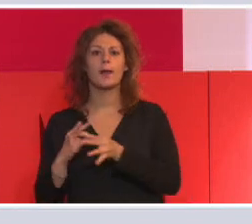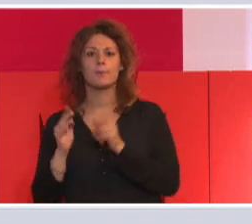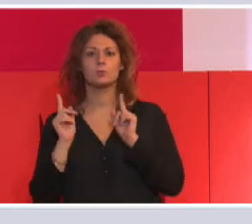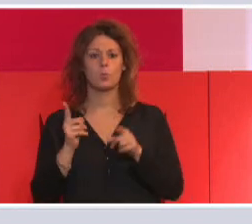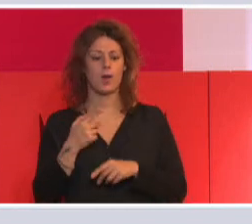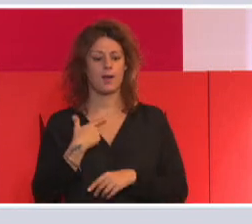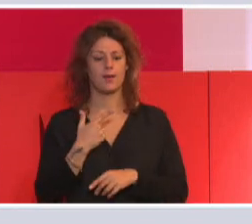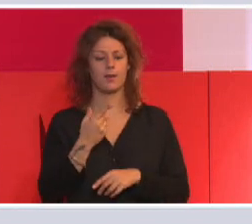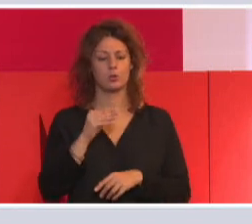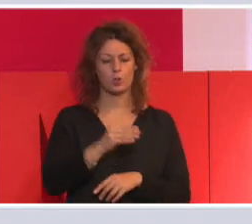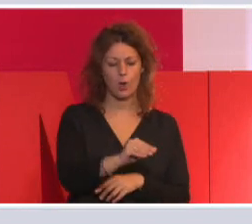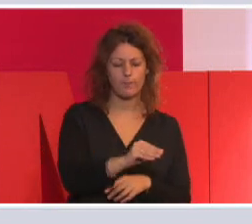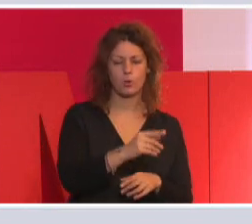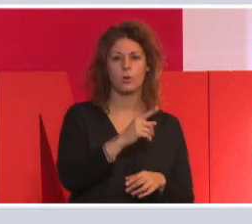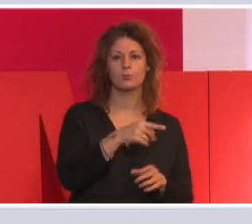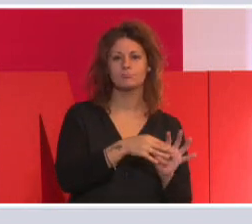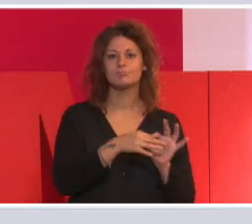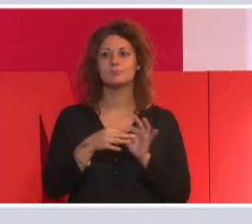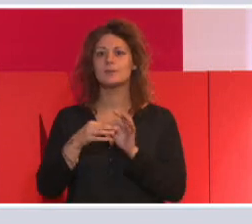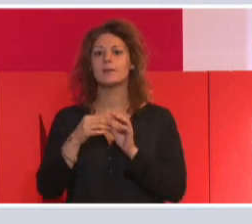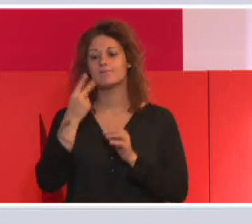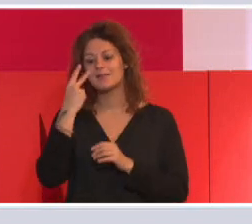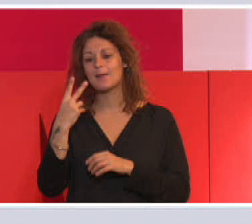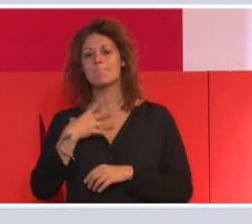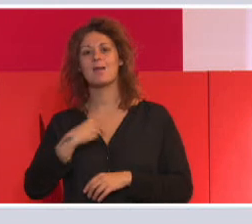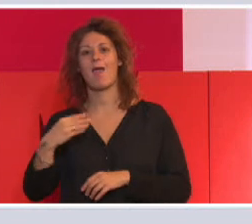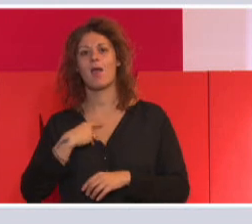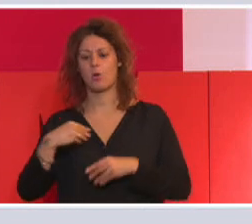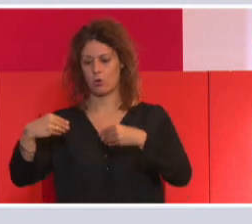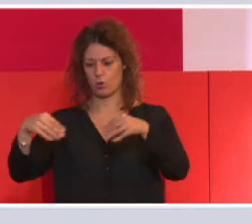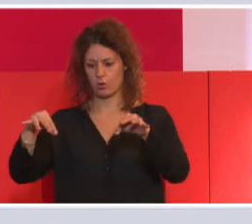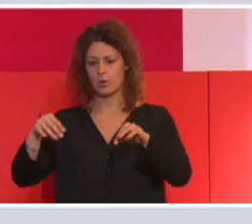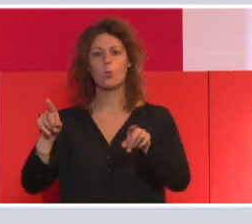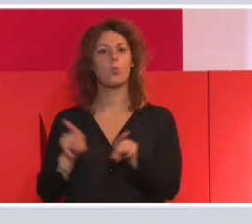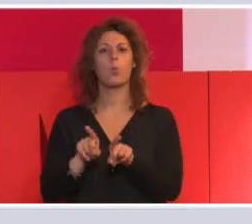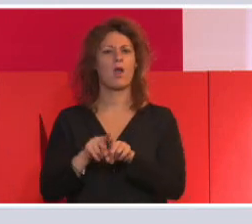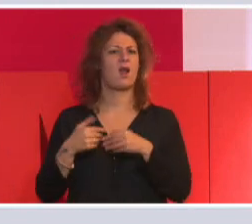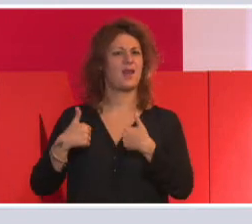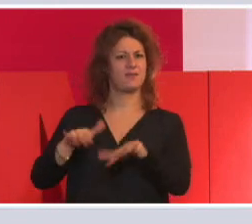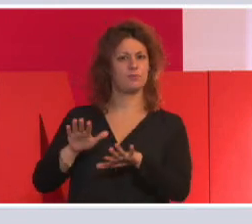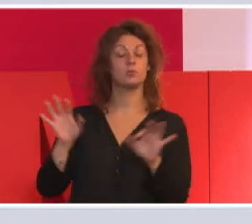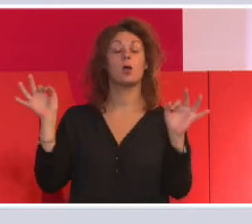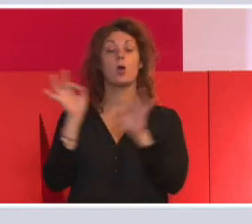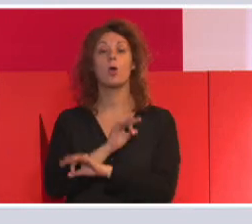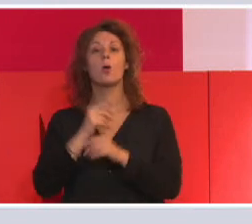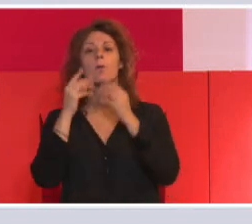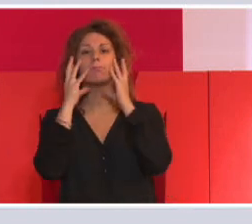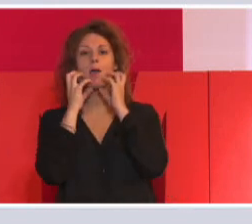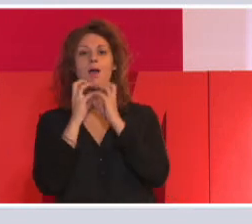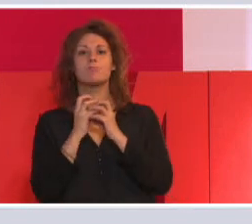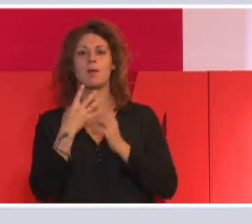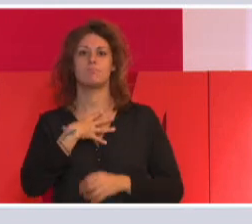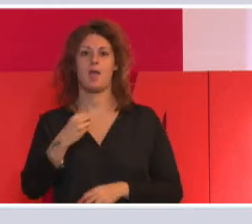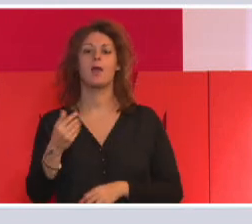piccolo panno di tessuto bianco perché erano simili al topolino è possibile estinguere